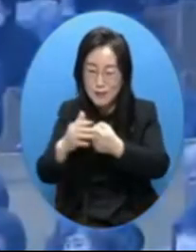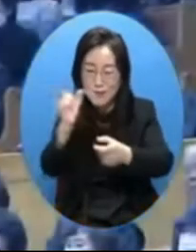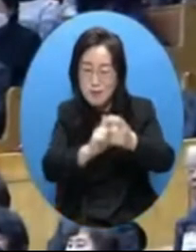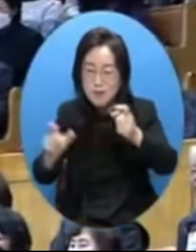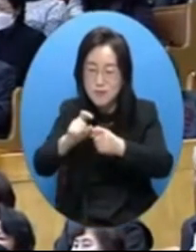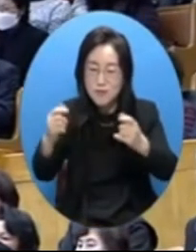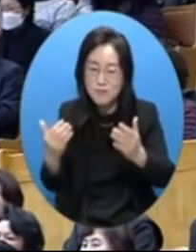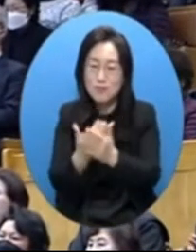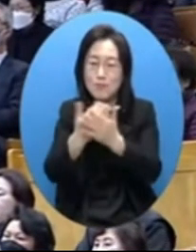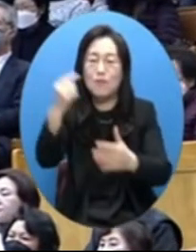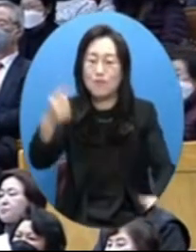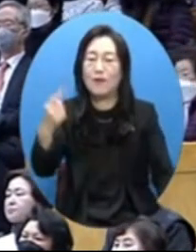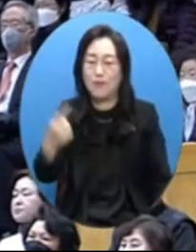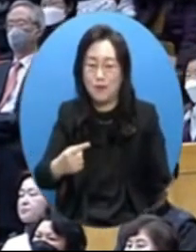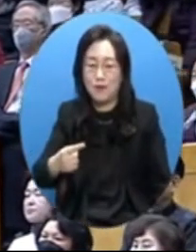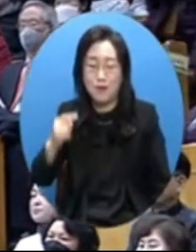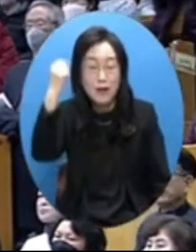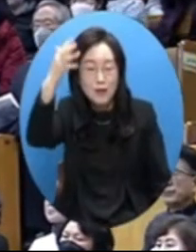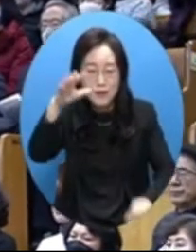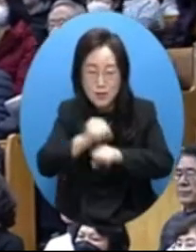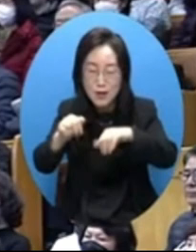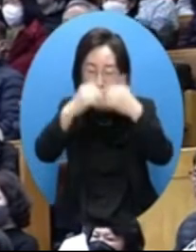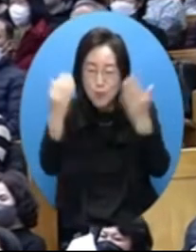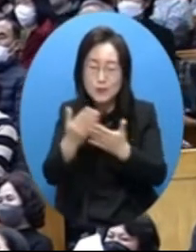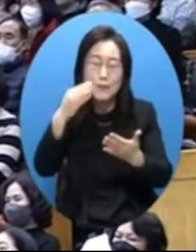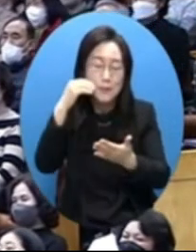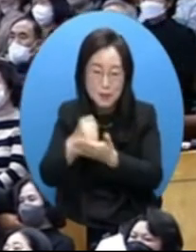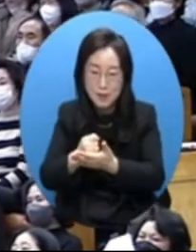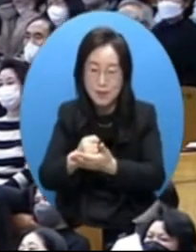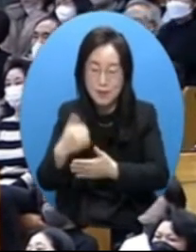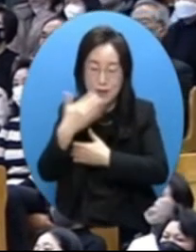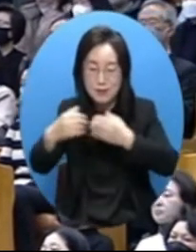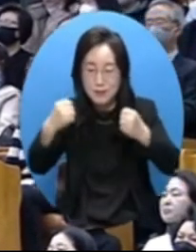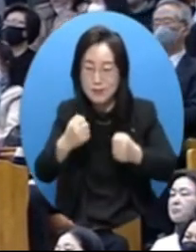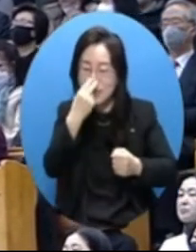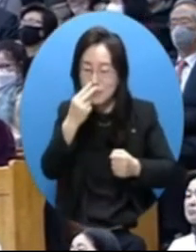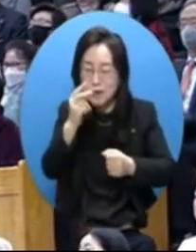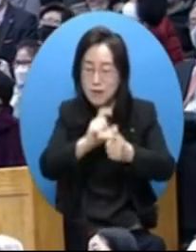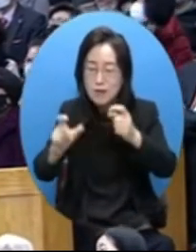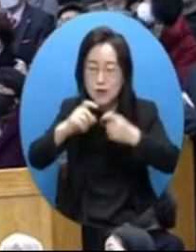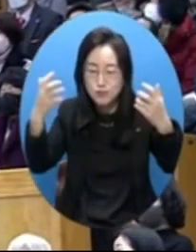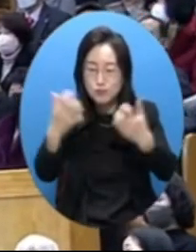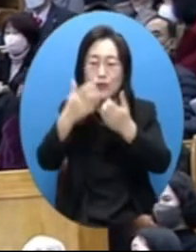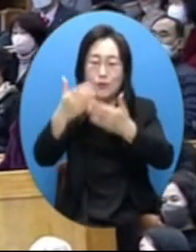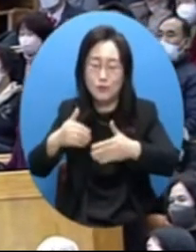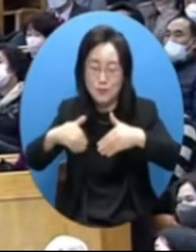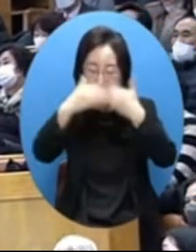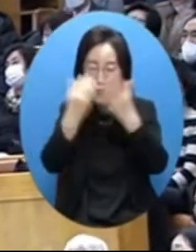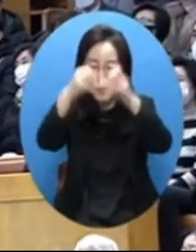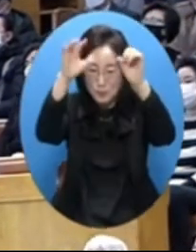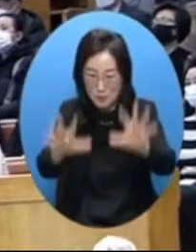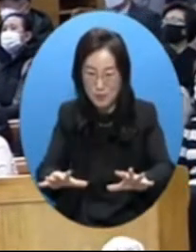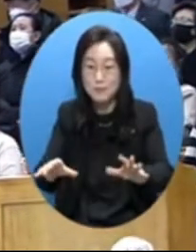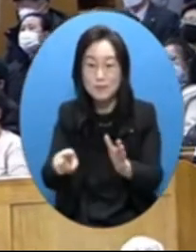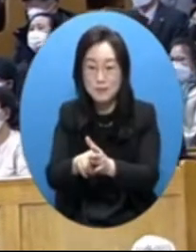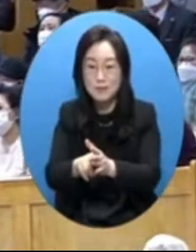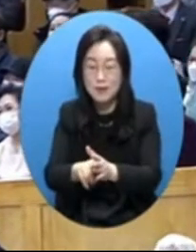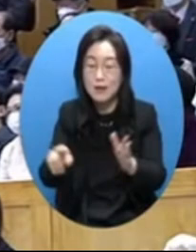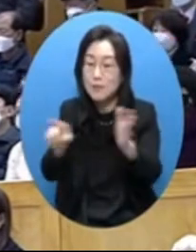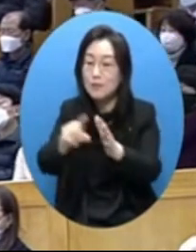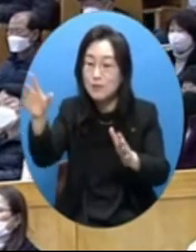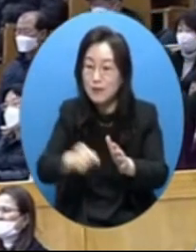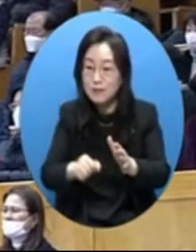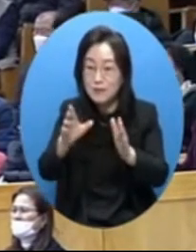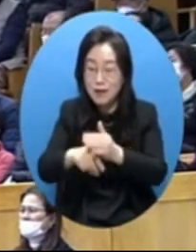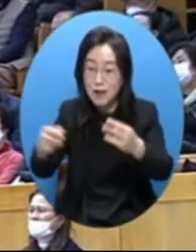일어나게 될 것입니다 영원히 잘 돼가지 범사를 다니며 강건하게 되고 샘물한테 부정하는 은혜가 우리 모두에게 임하게 될 것입니다 우리가 믿음으로